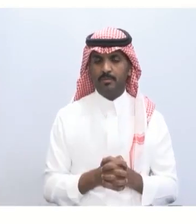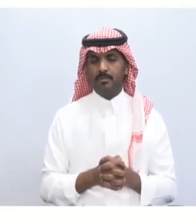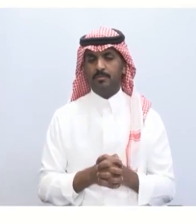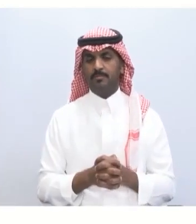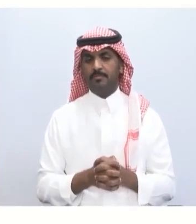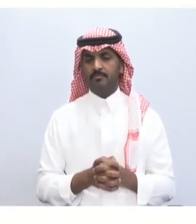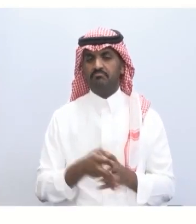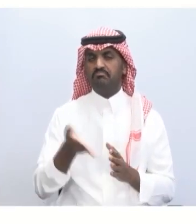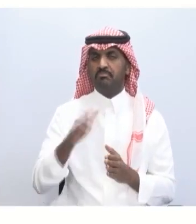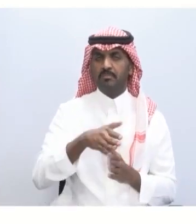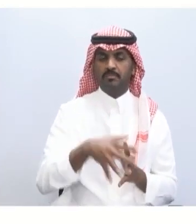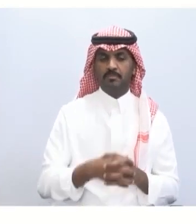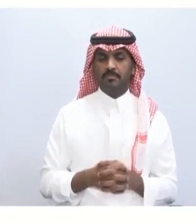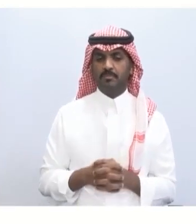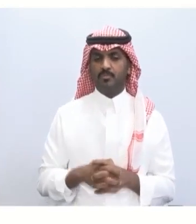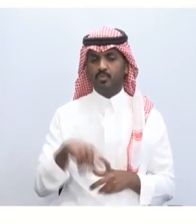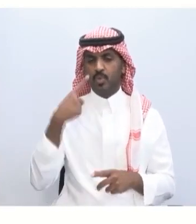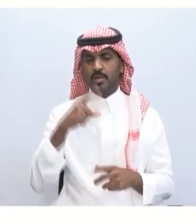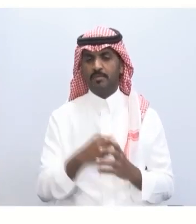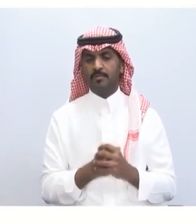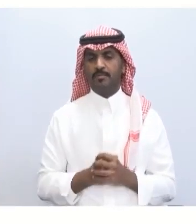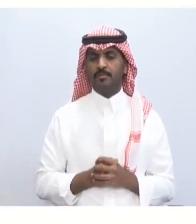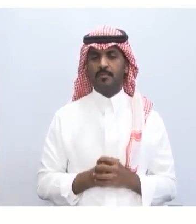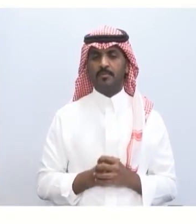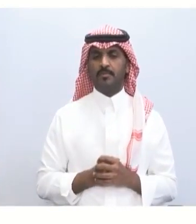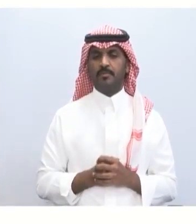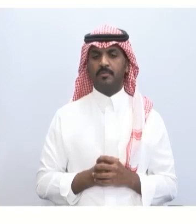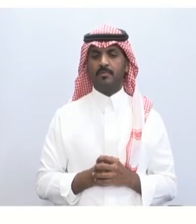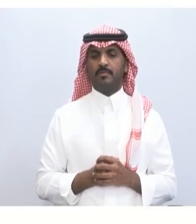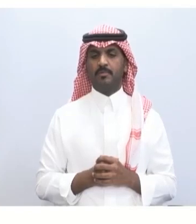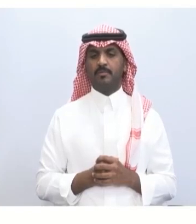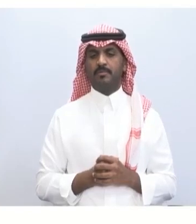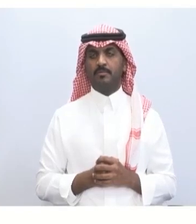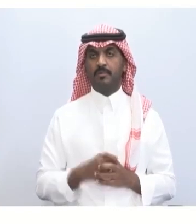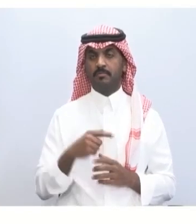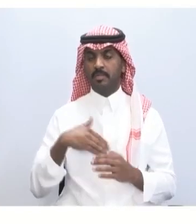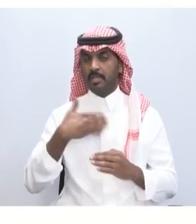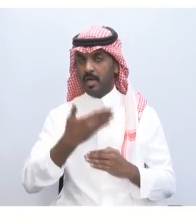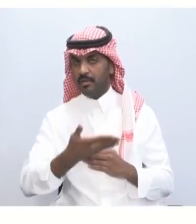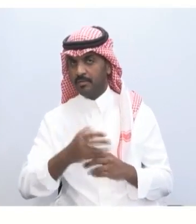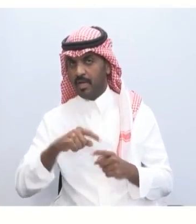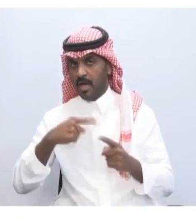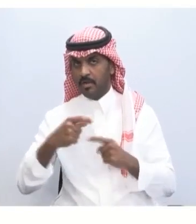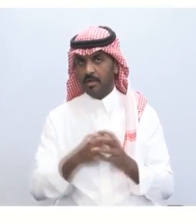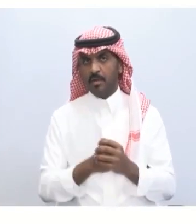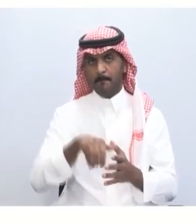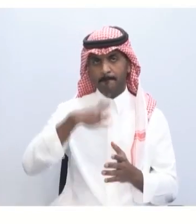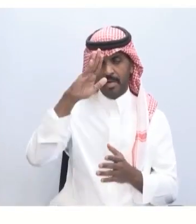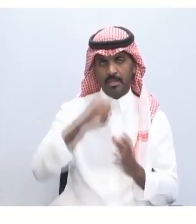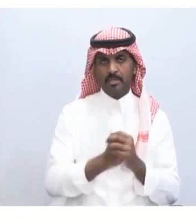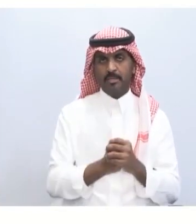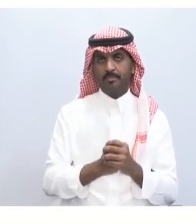وبنات الطلاب نلاحظ البدايه عندما تحرك الملك عبد العزيز هو وسته من